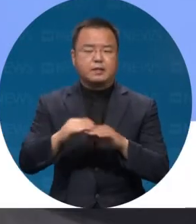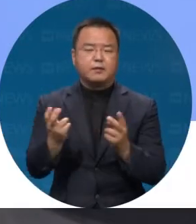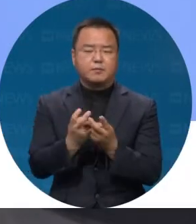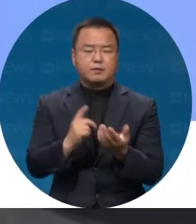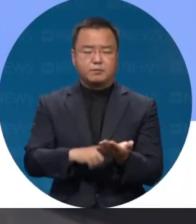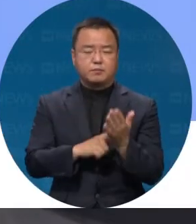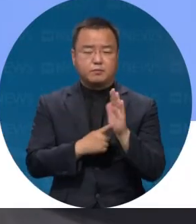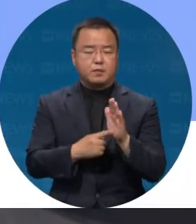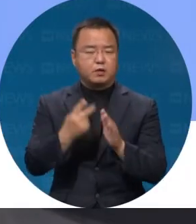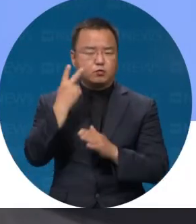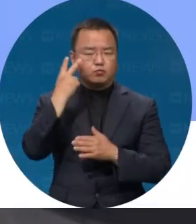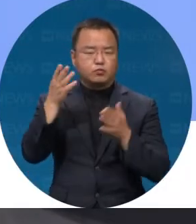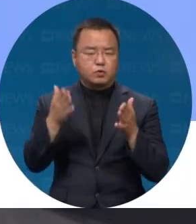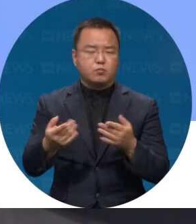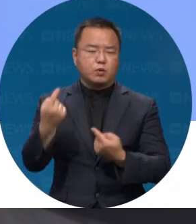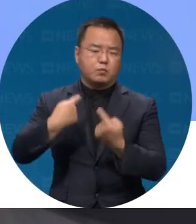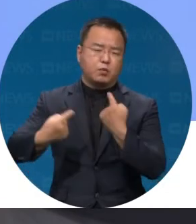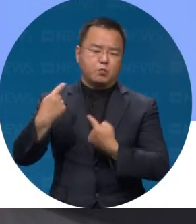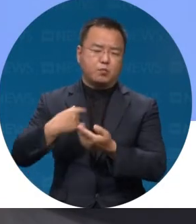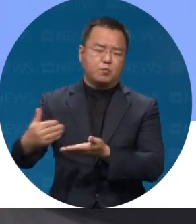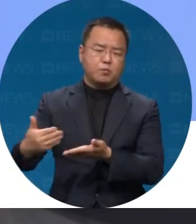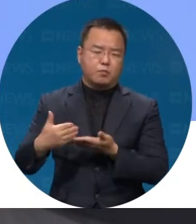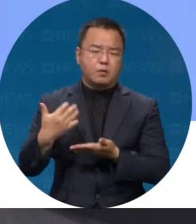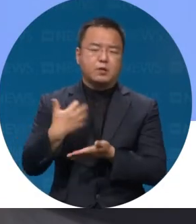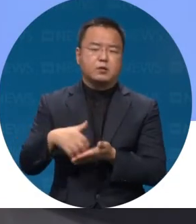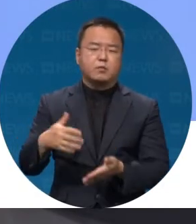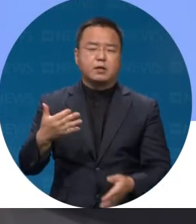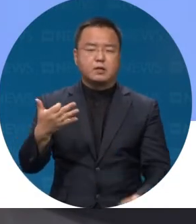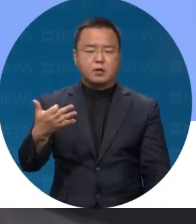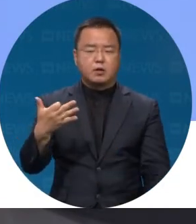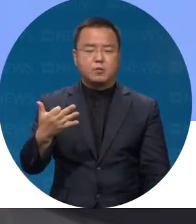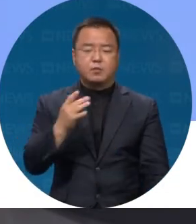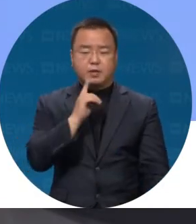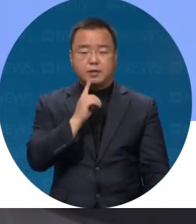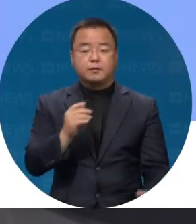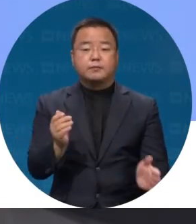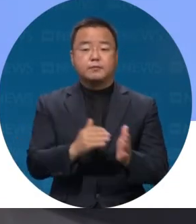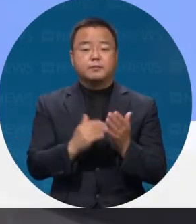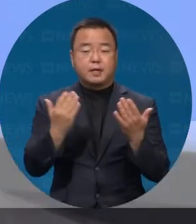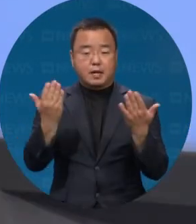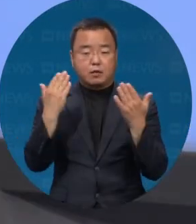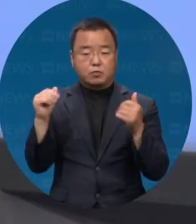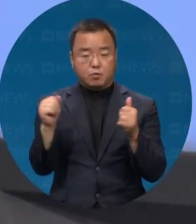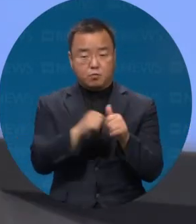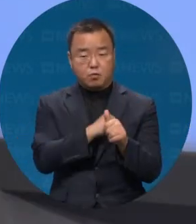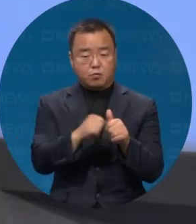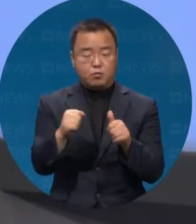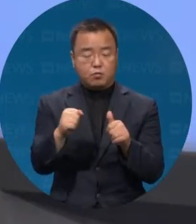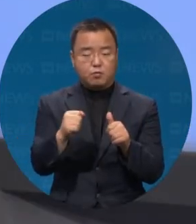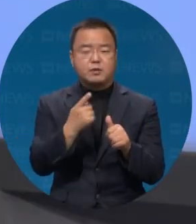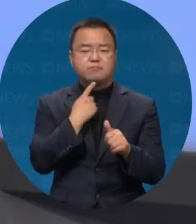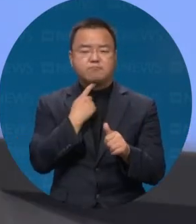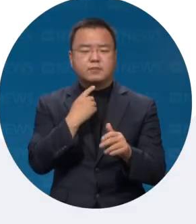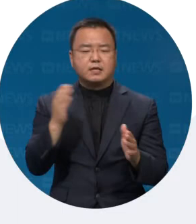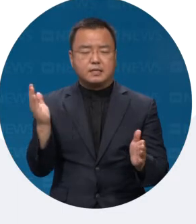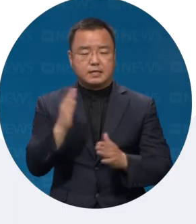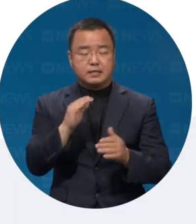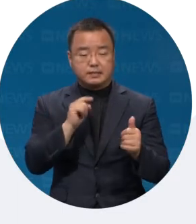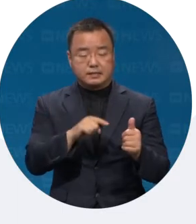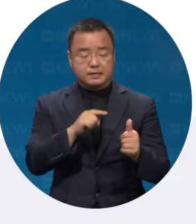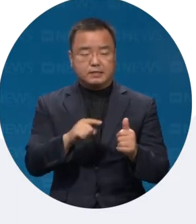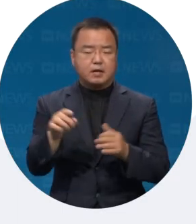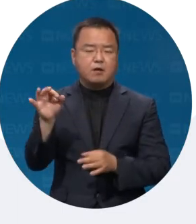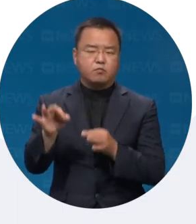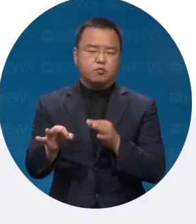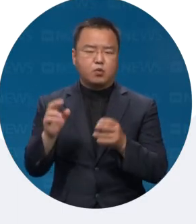모니터링한 결과 19건의 신고가 접수된 것으로 나타났고 요 학급 학교 폭력을 저지른 학생이 프로와 시럽 팀에